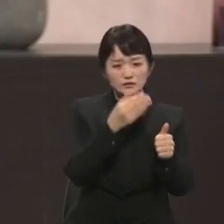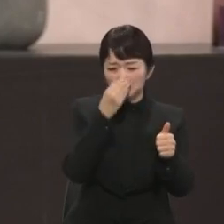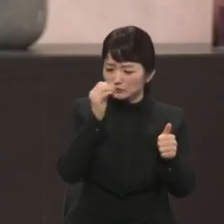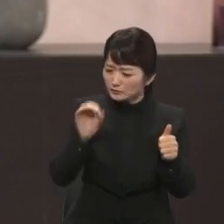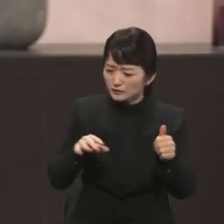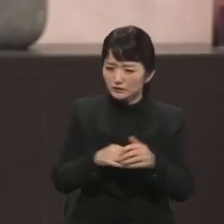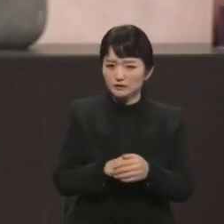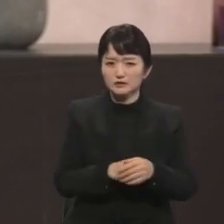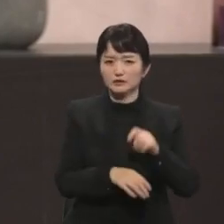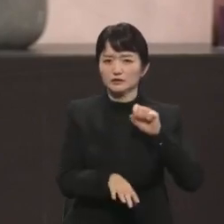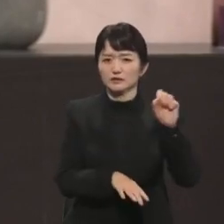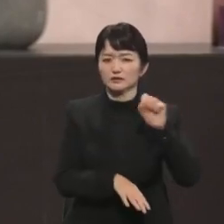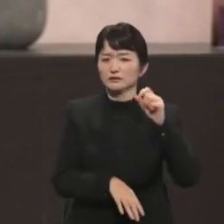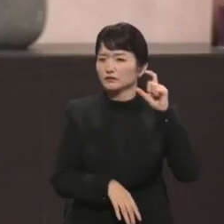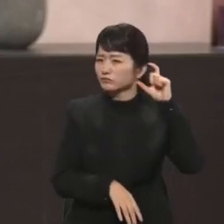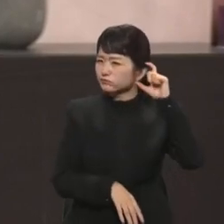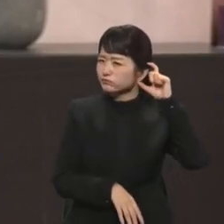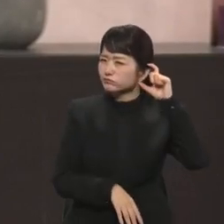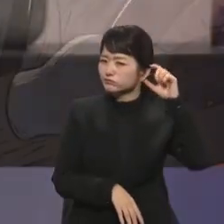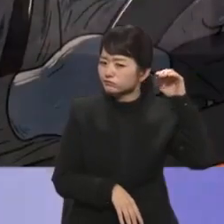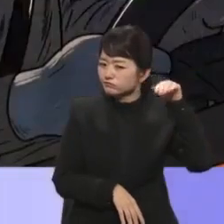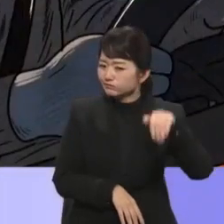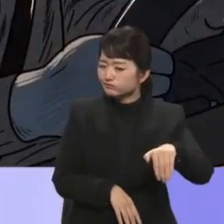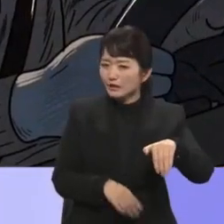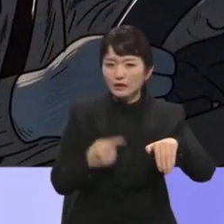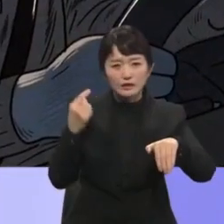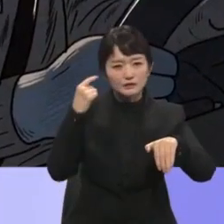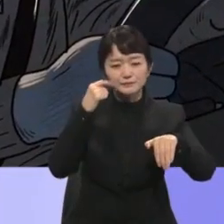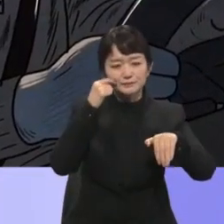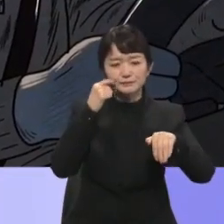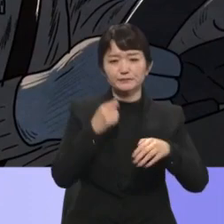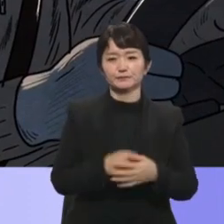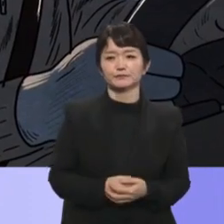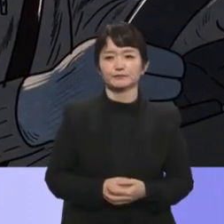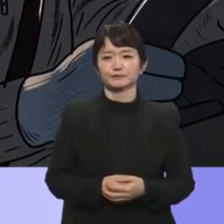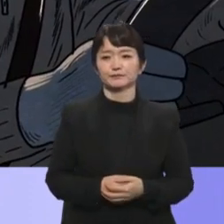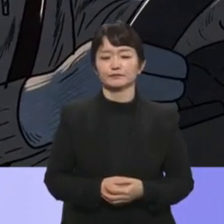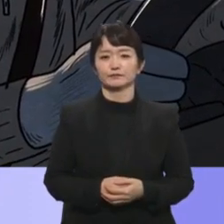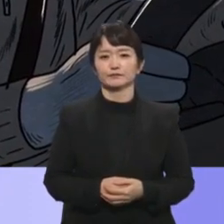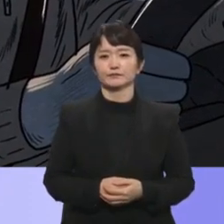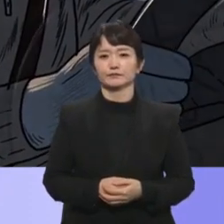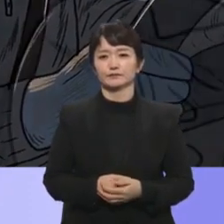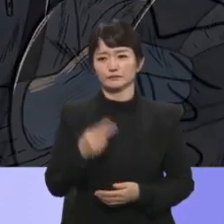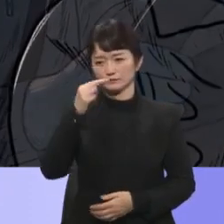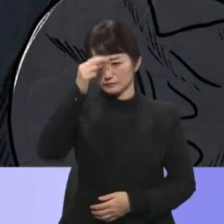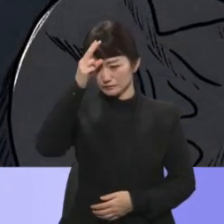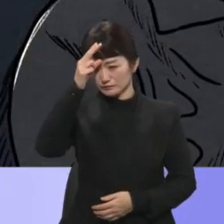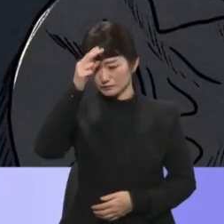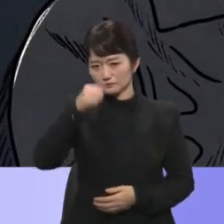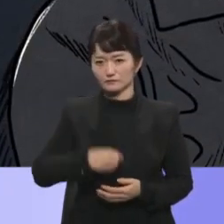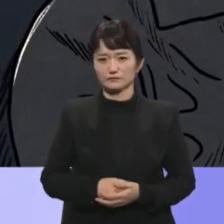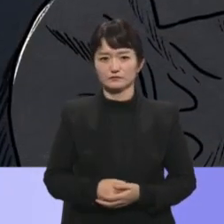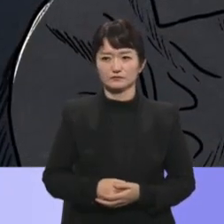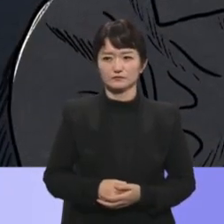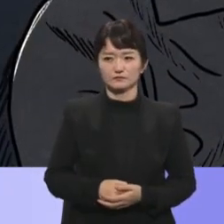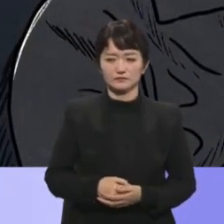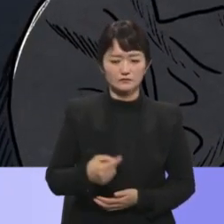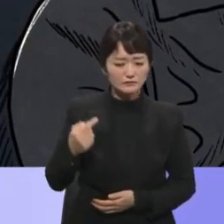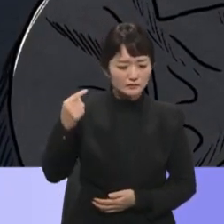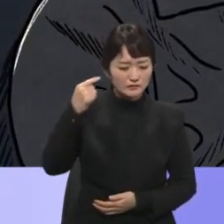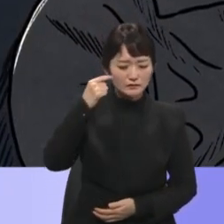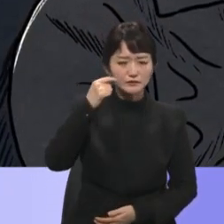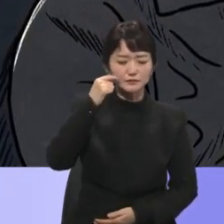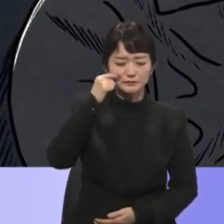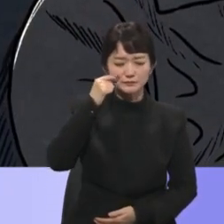듣지를 못했던 거 같아요 그래서 검찰에서는이 그런 그 청력에 대한 제대로 관리되지 않았다 이렇게